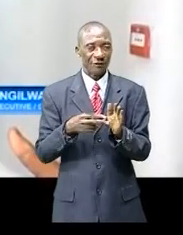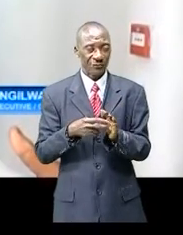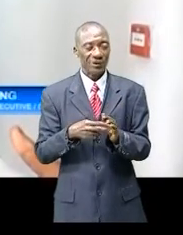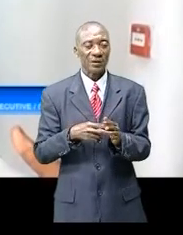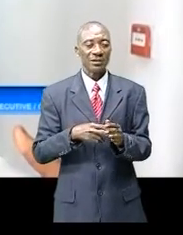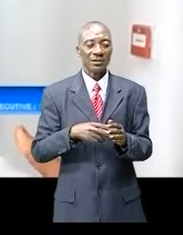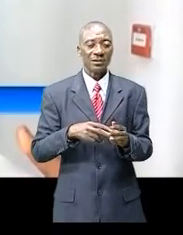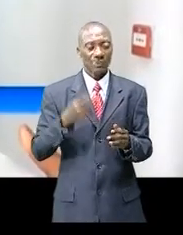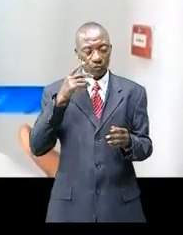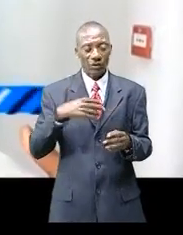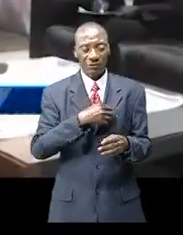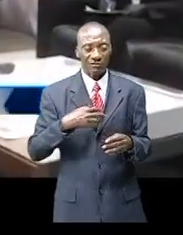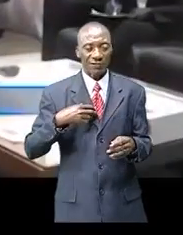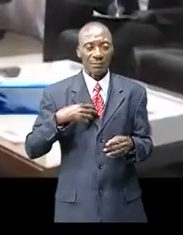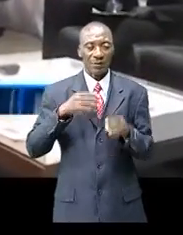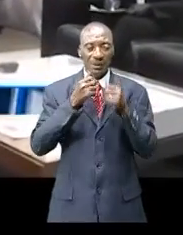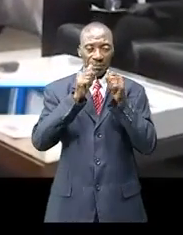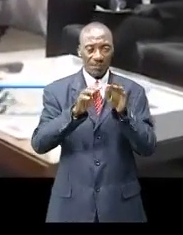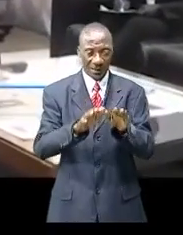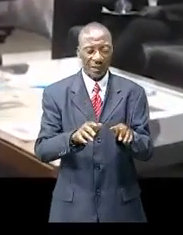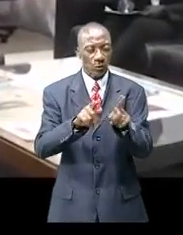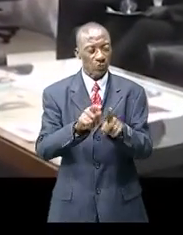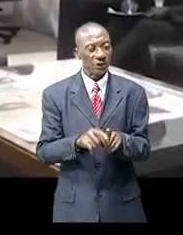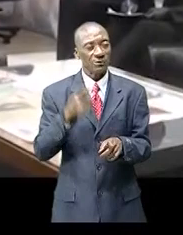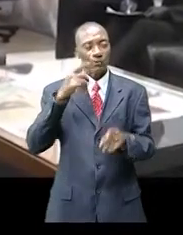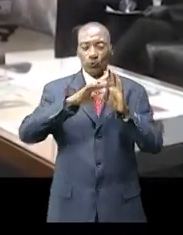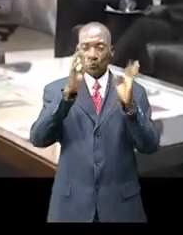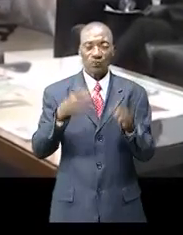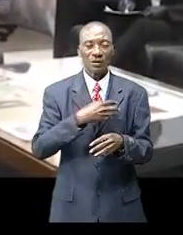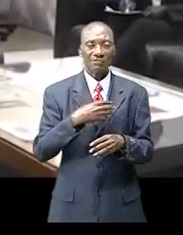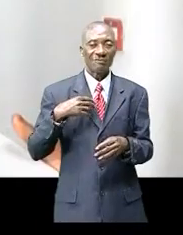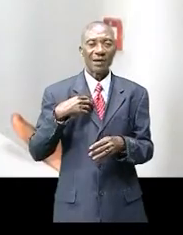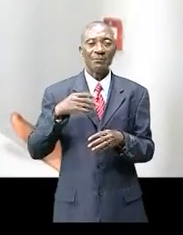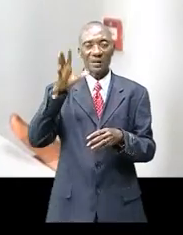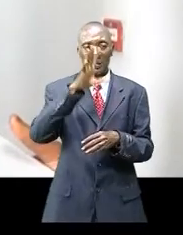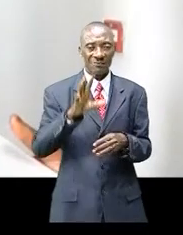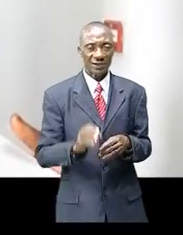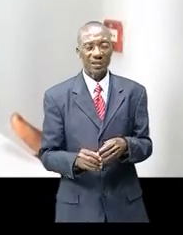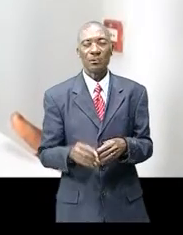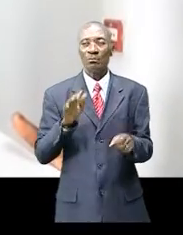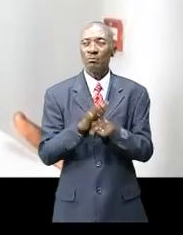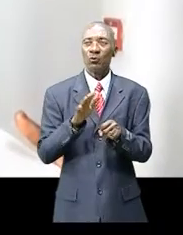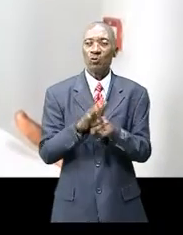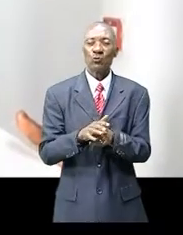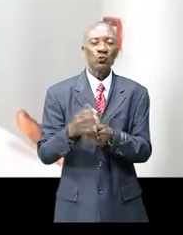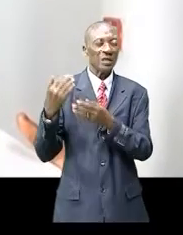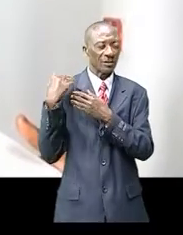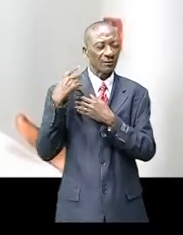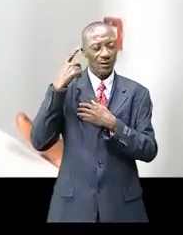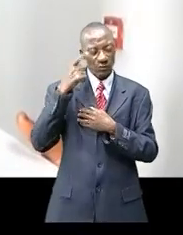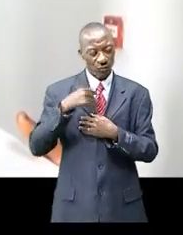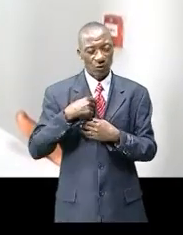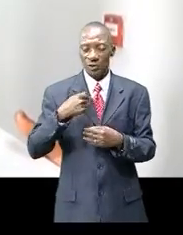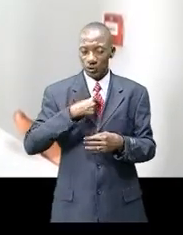d'abord, mais aussi des femmes africaines. Je mets là devant beaucoup de responsabilités et je dois en tenir compte dans le